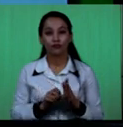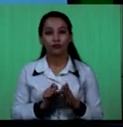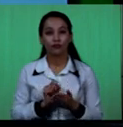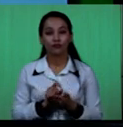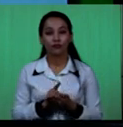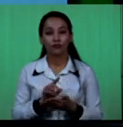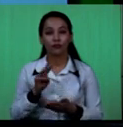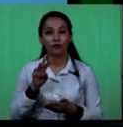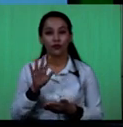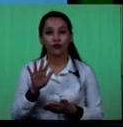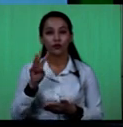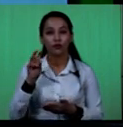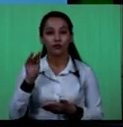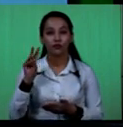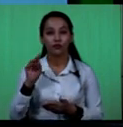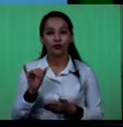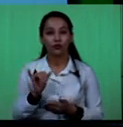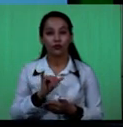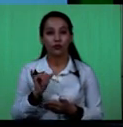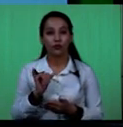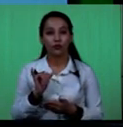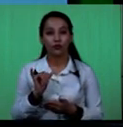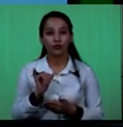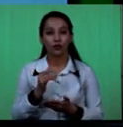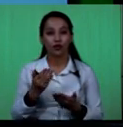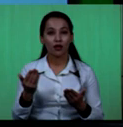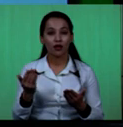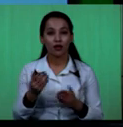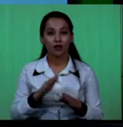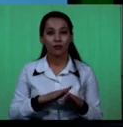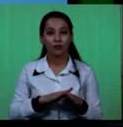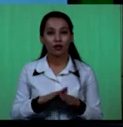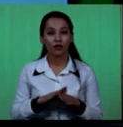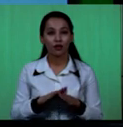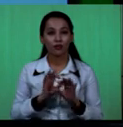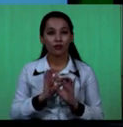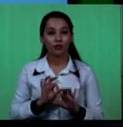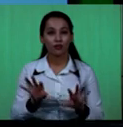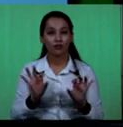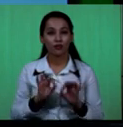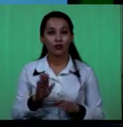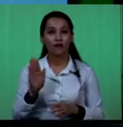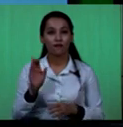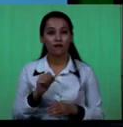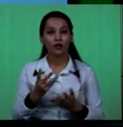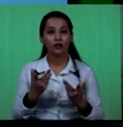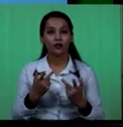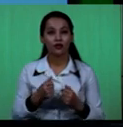5-chi misol. Ko'paytirish amali qanday bajarilganligini tushuntiring va misollarni